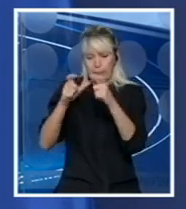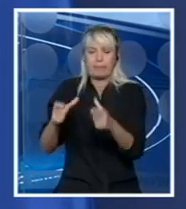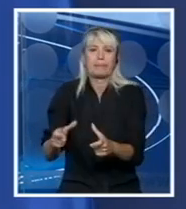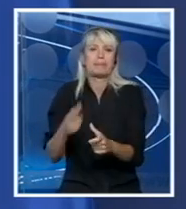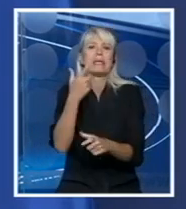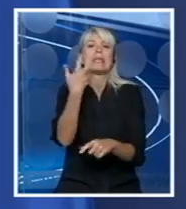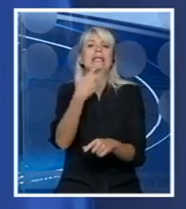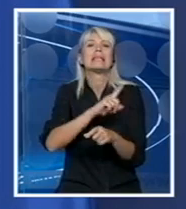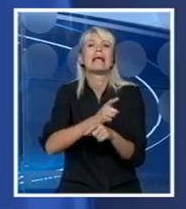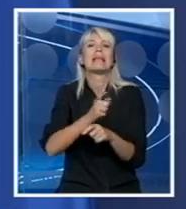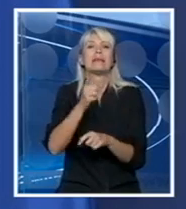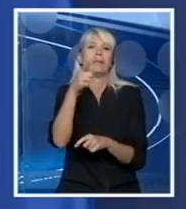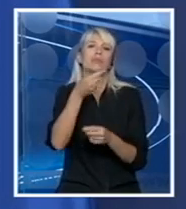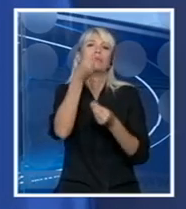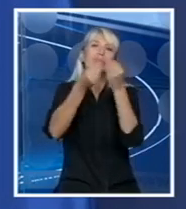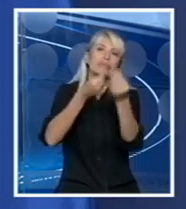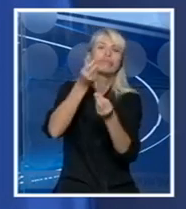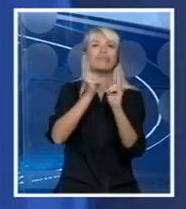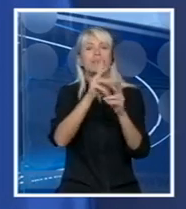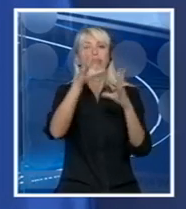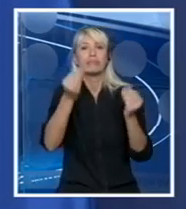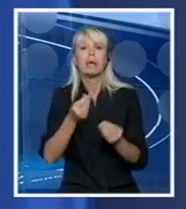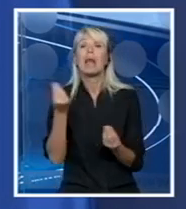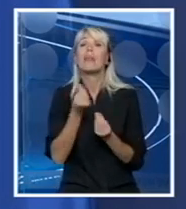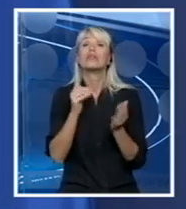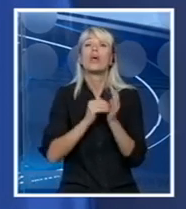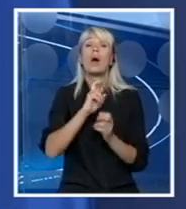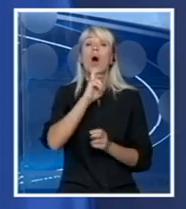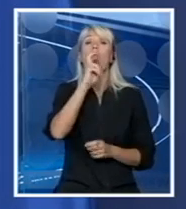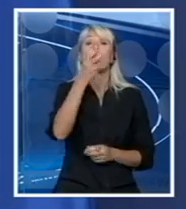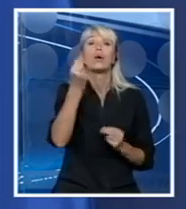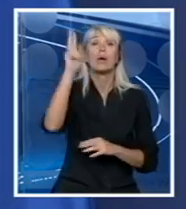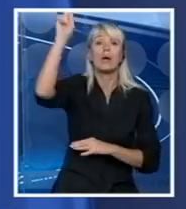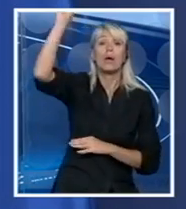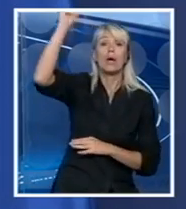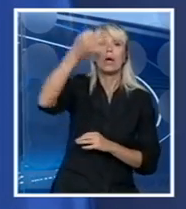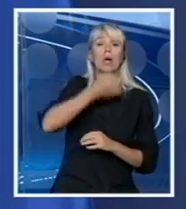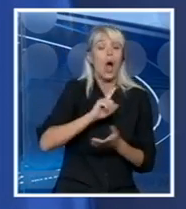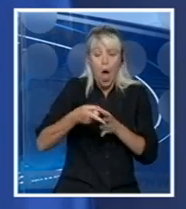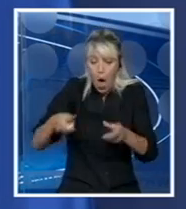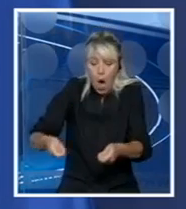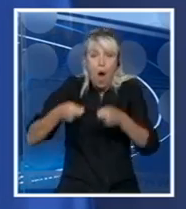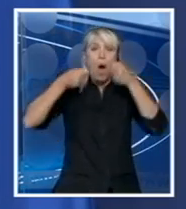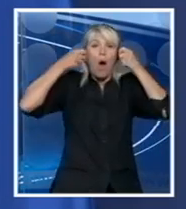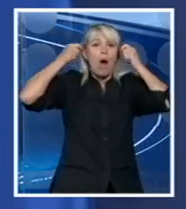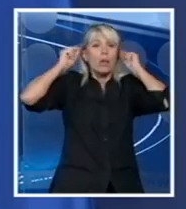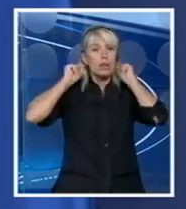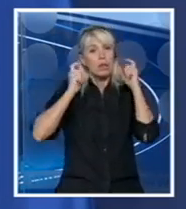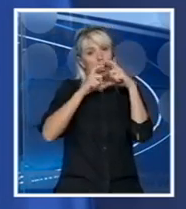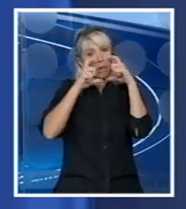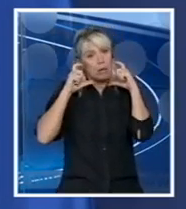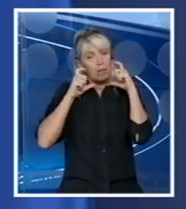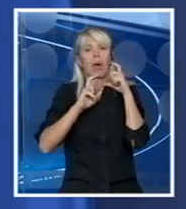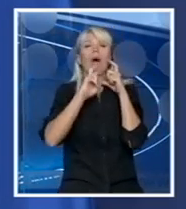dok sluša nastavu. Ako počne da govori, odgovara ili ga bude pitao neko, odmah je stavlja. I isto to